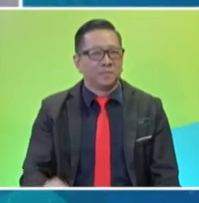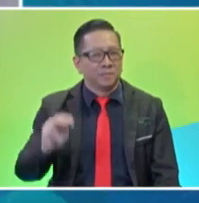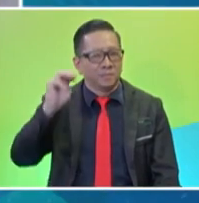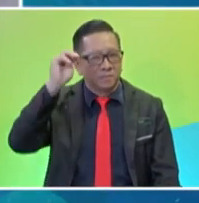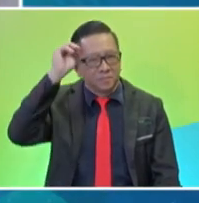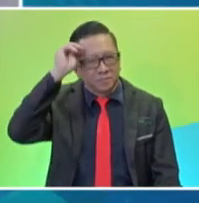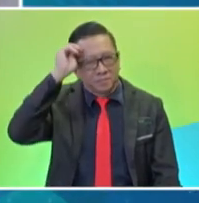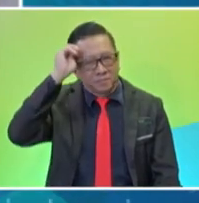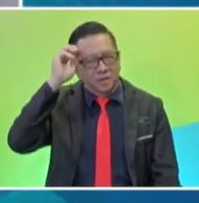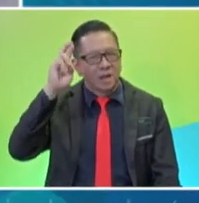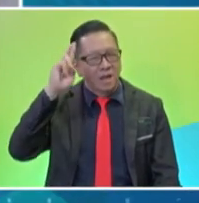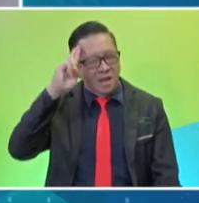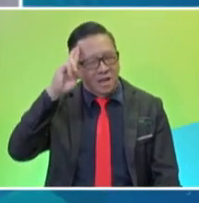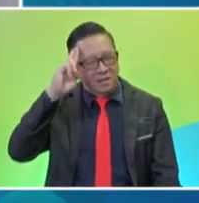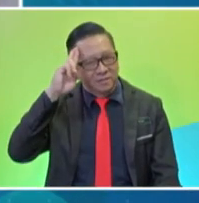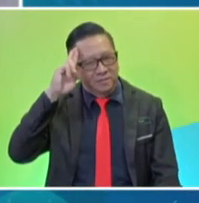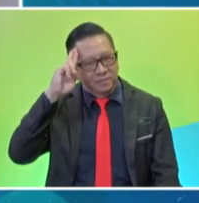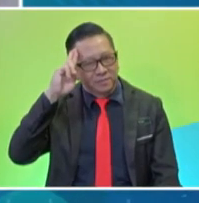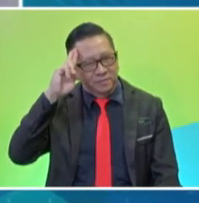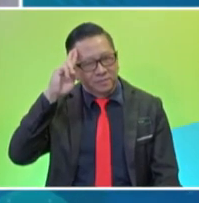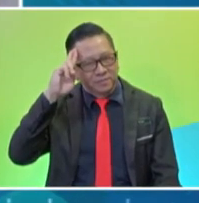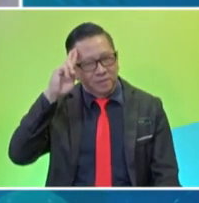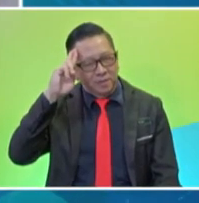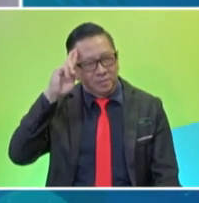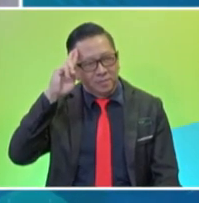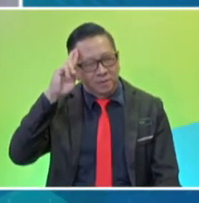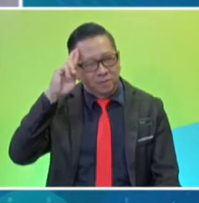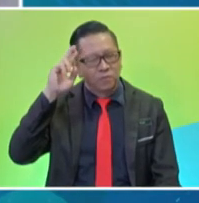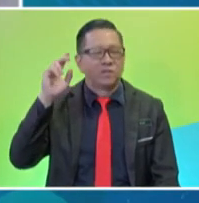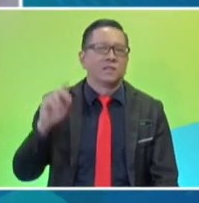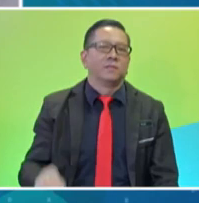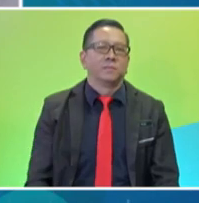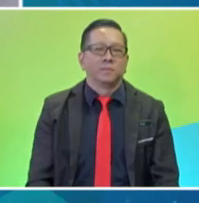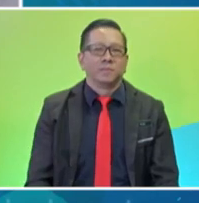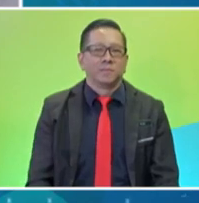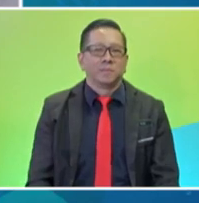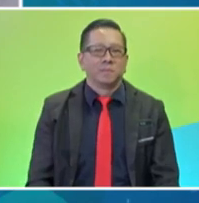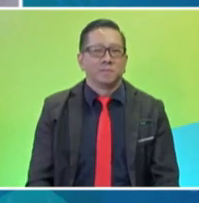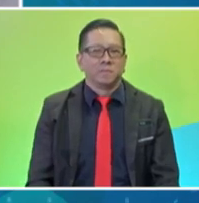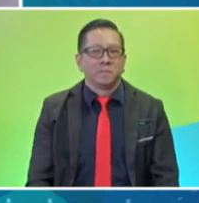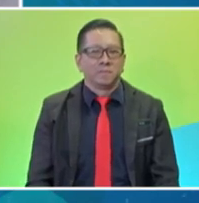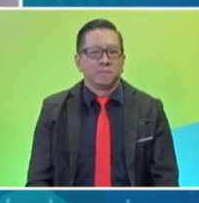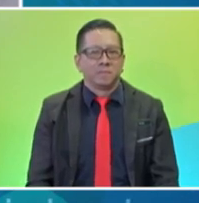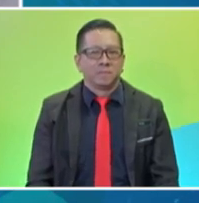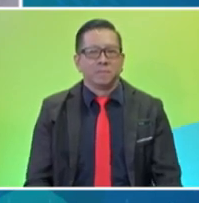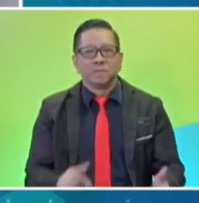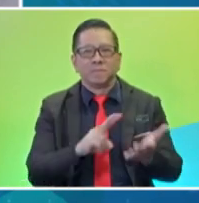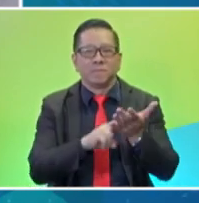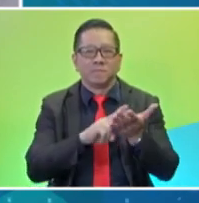Muhammad Puji Muhammad Rizwan bin Muhammad fuzzi bacakan